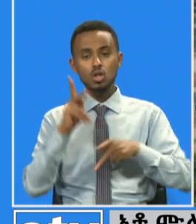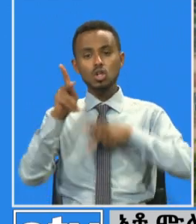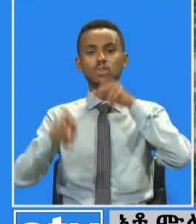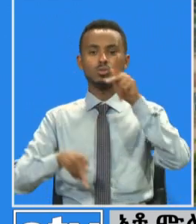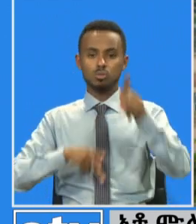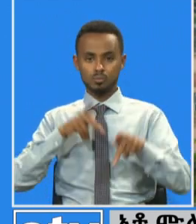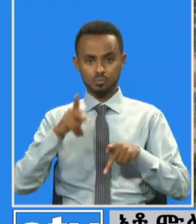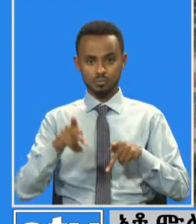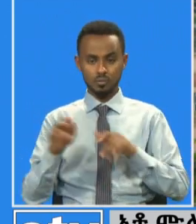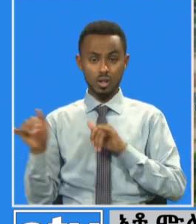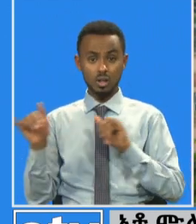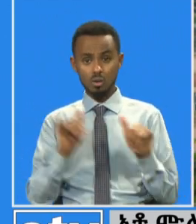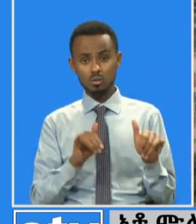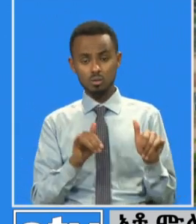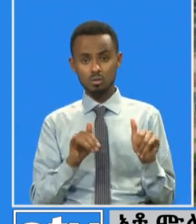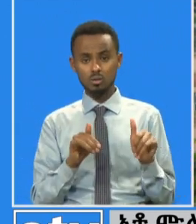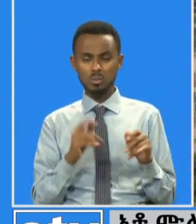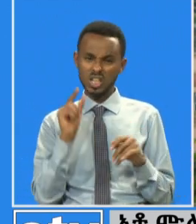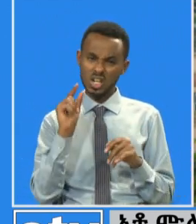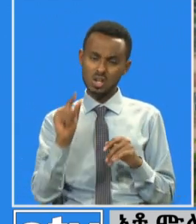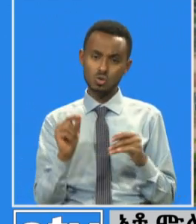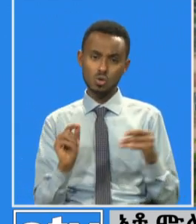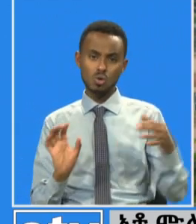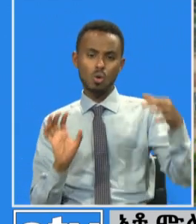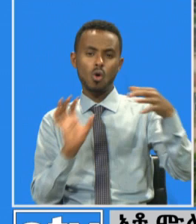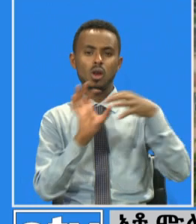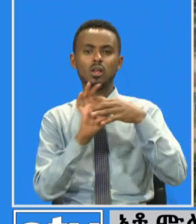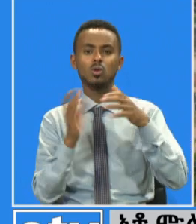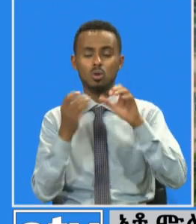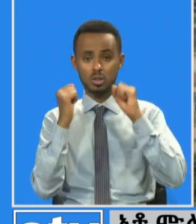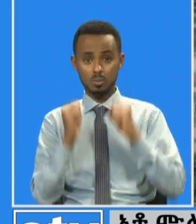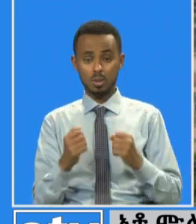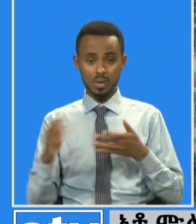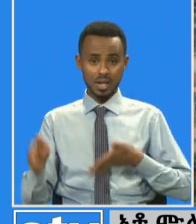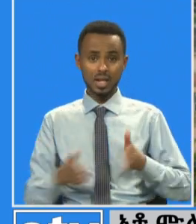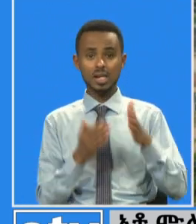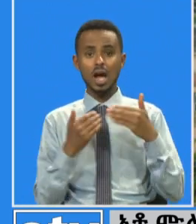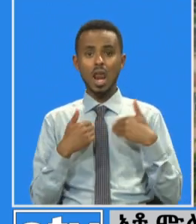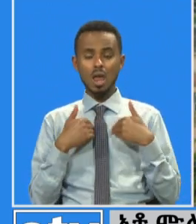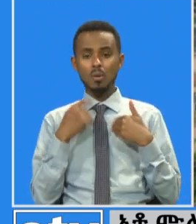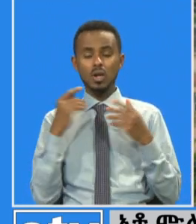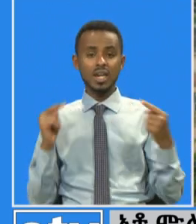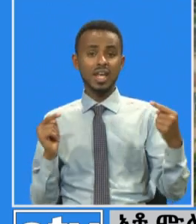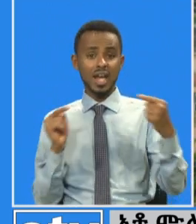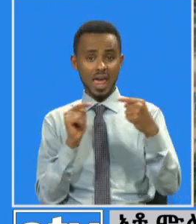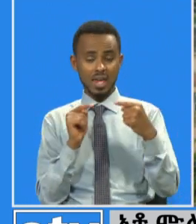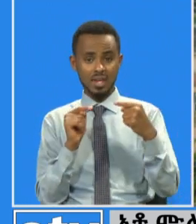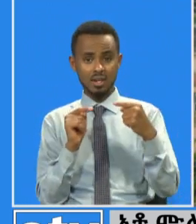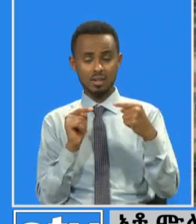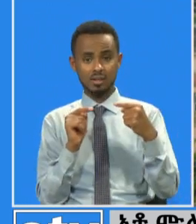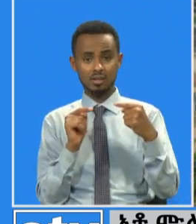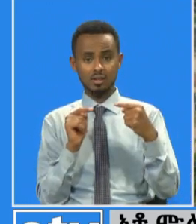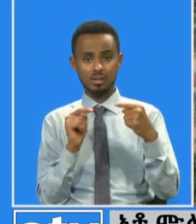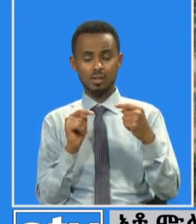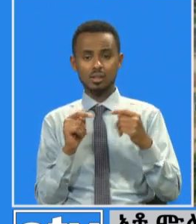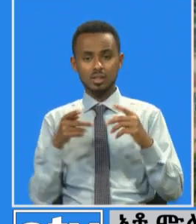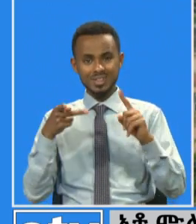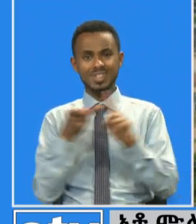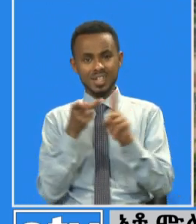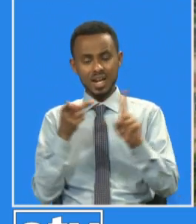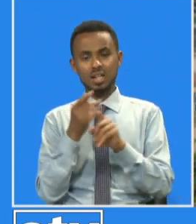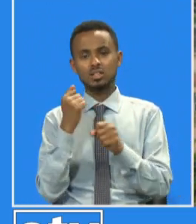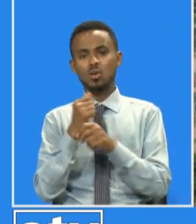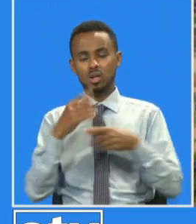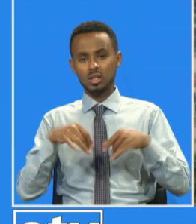ህዝቡ እንደው አትሊስት ኮኔክት ሊሆን የሚችልበት መንገድ ካለ እንዲገናኝ ጥገና ስራውን